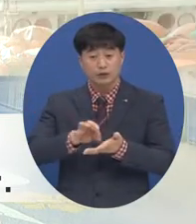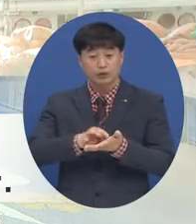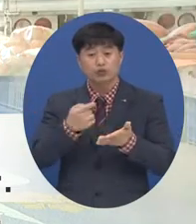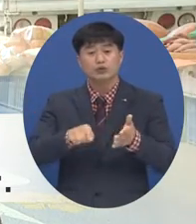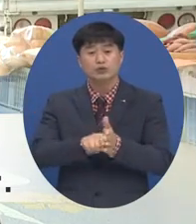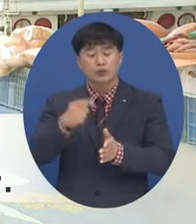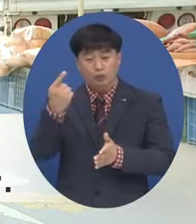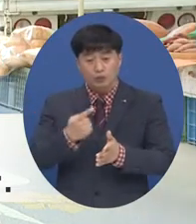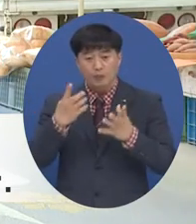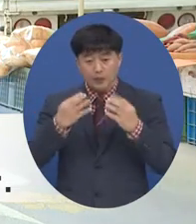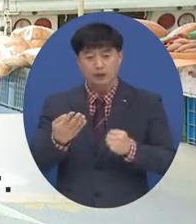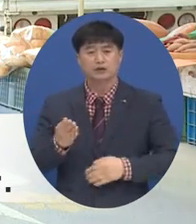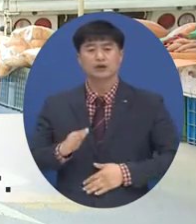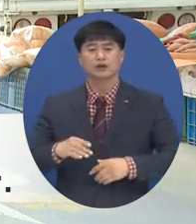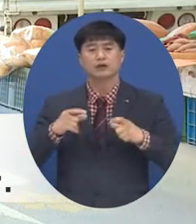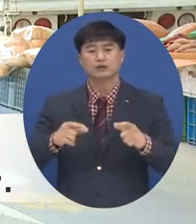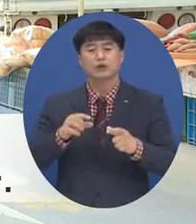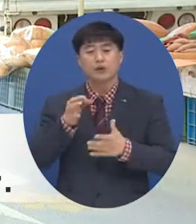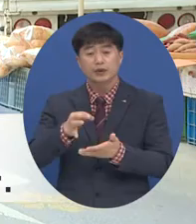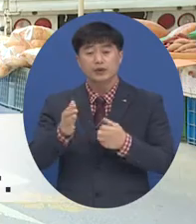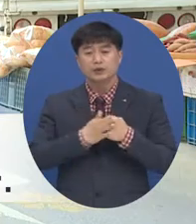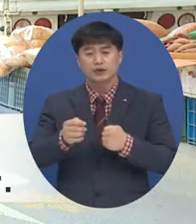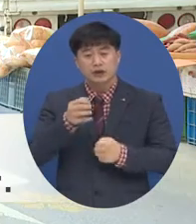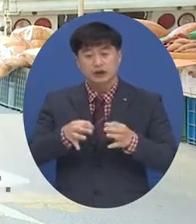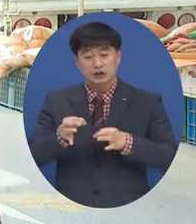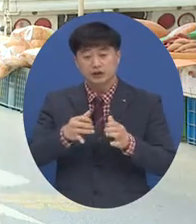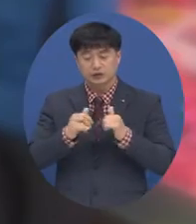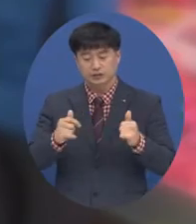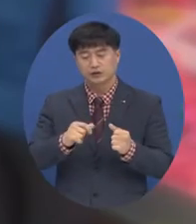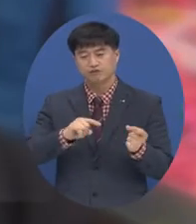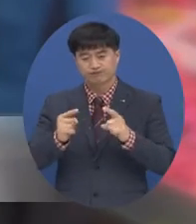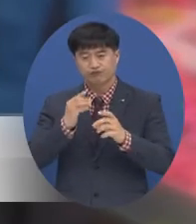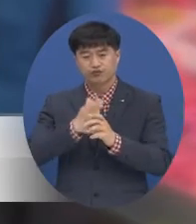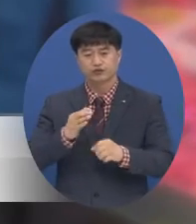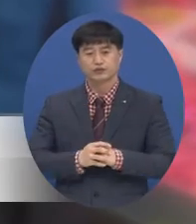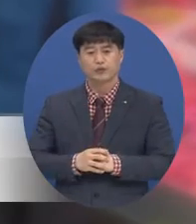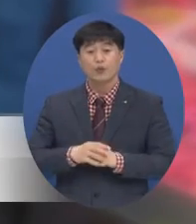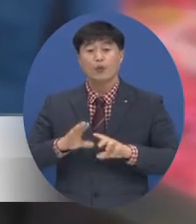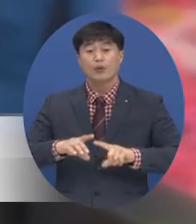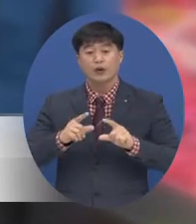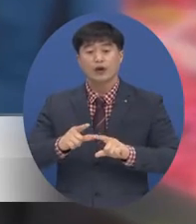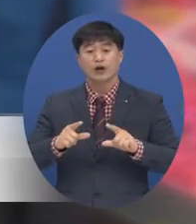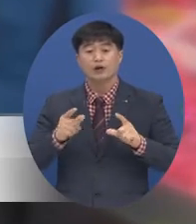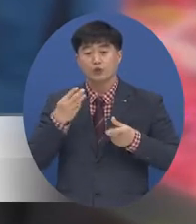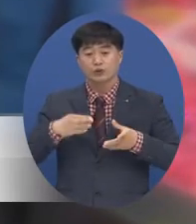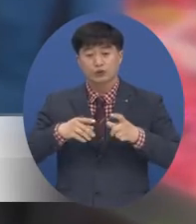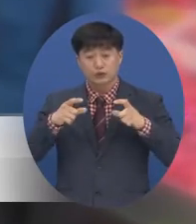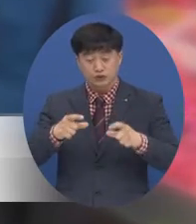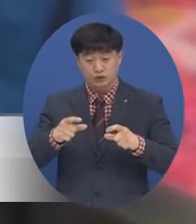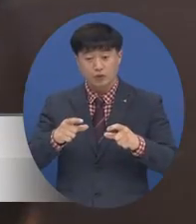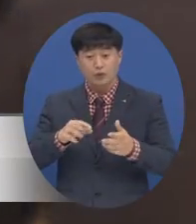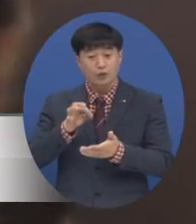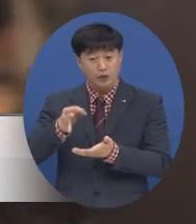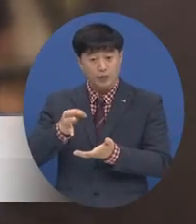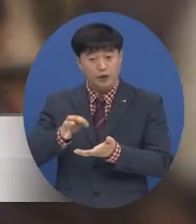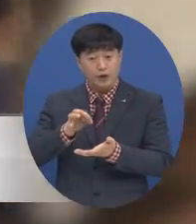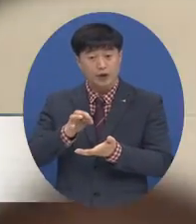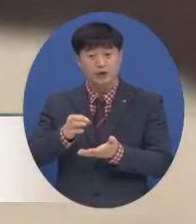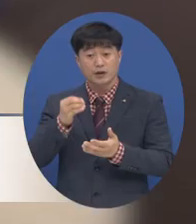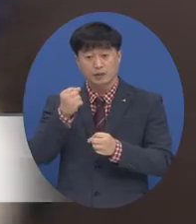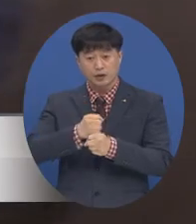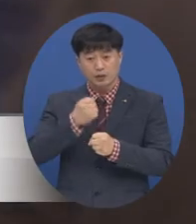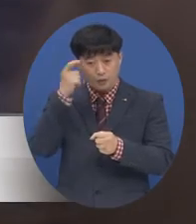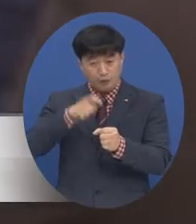화폐 때문에 우리 상인들이 소상공인들이 굉장히 살고 있어요, 시장이. 올해 경기도 지역 화폐 발행 목표는 4조 6천억